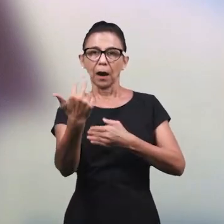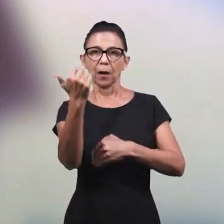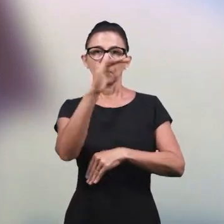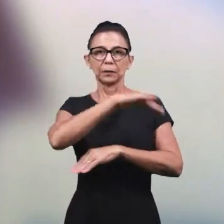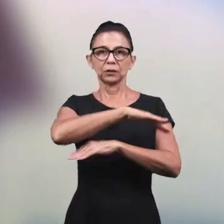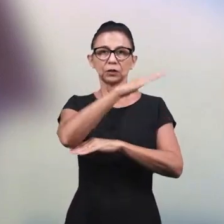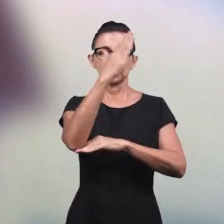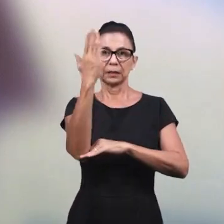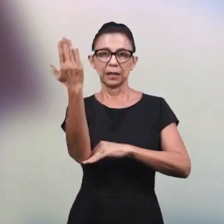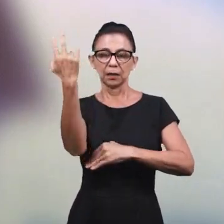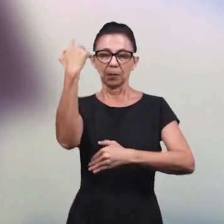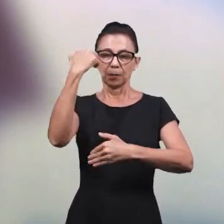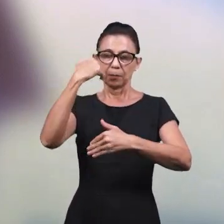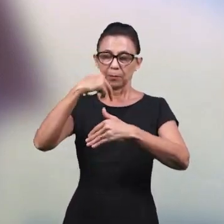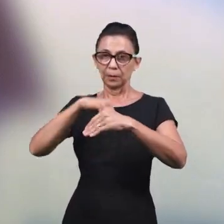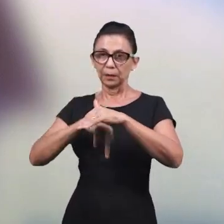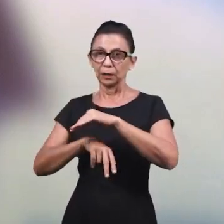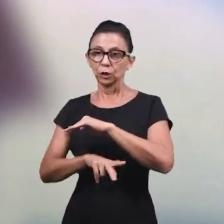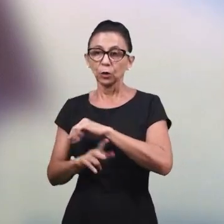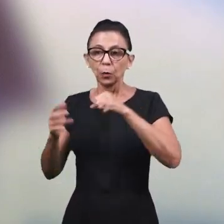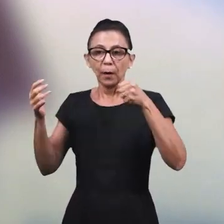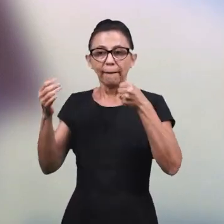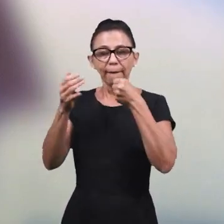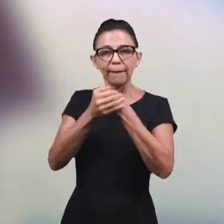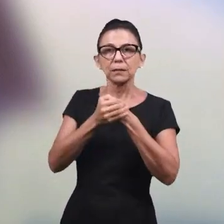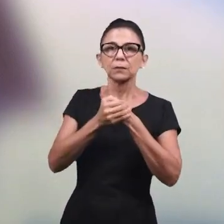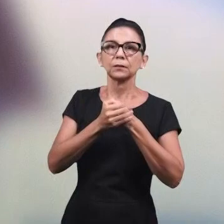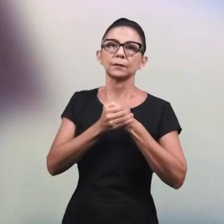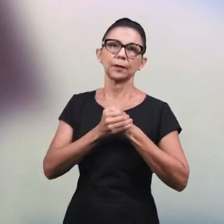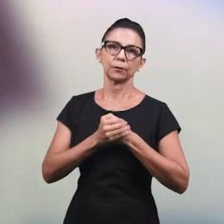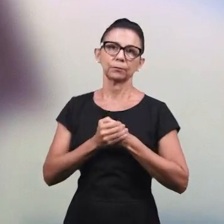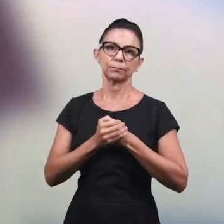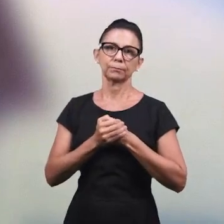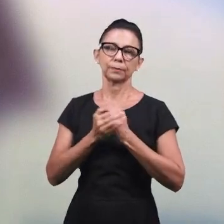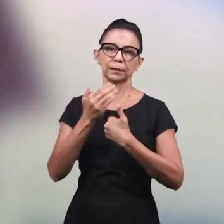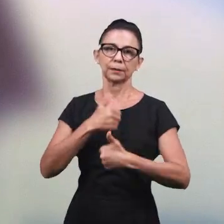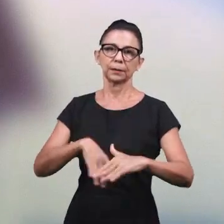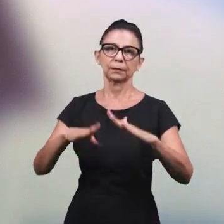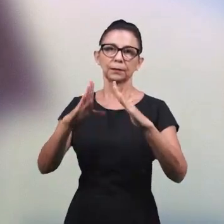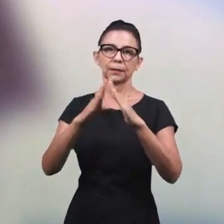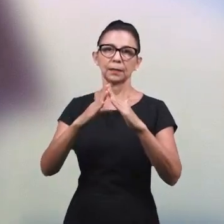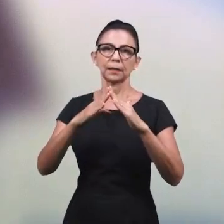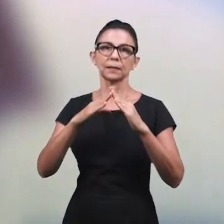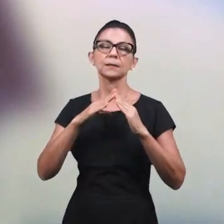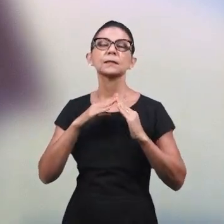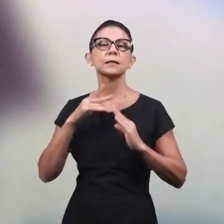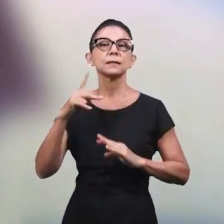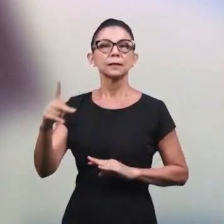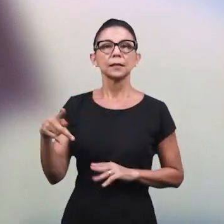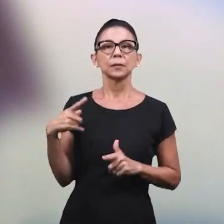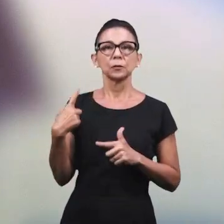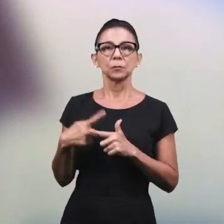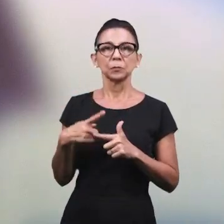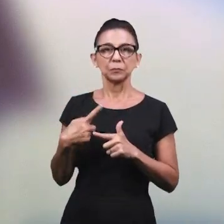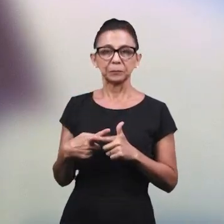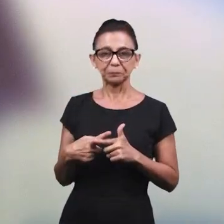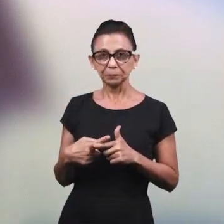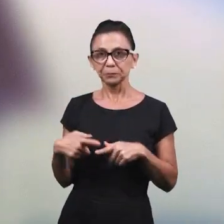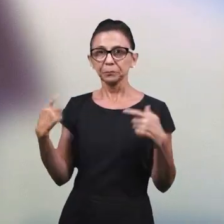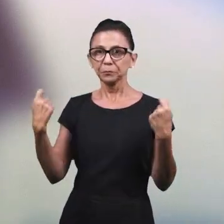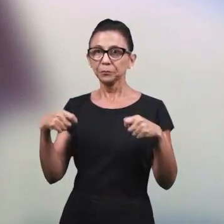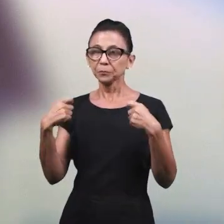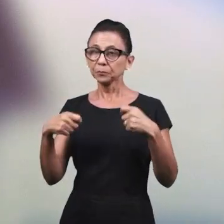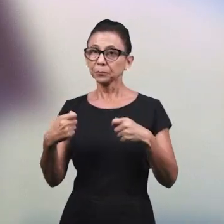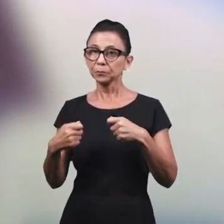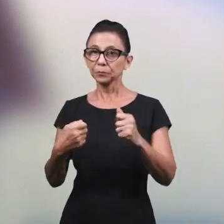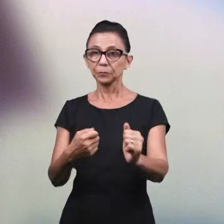serait détruite. Il a demandé aux espions un signe afin qu'il y ait le salut pour sa vie et de